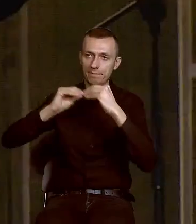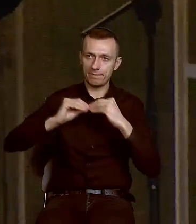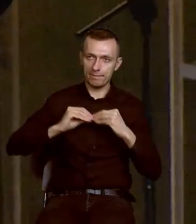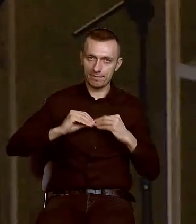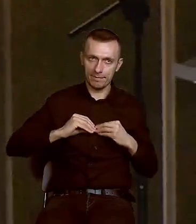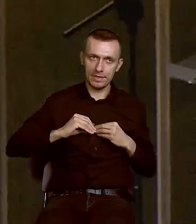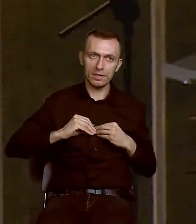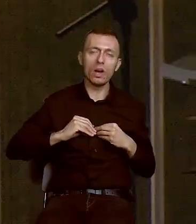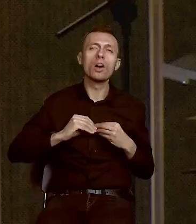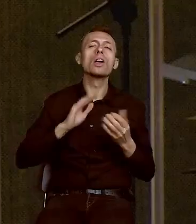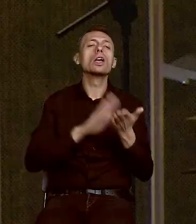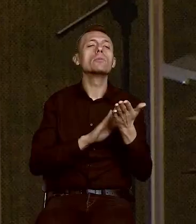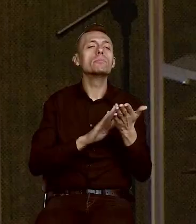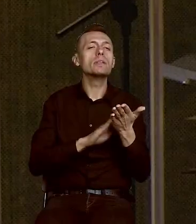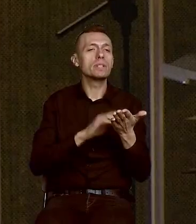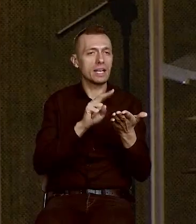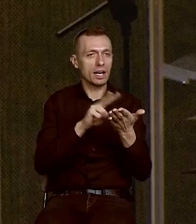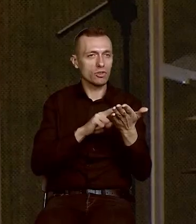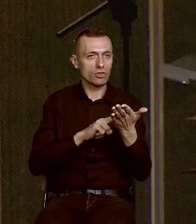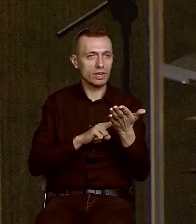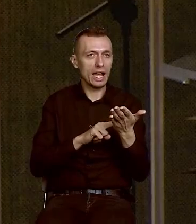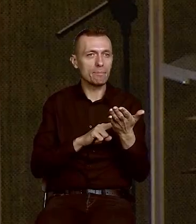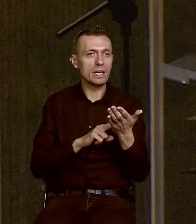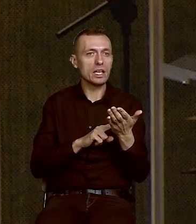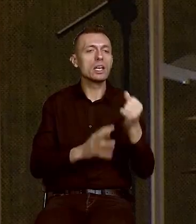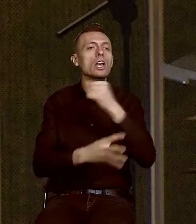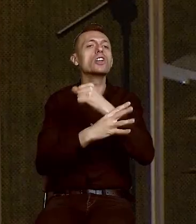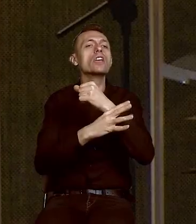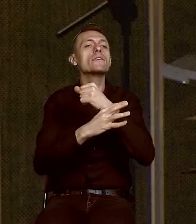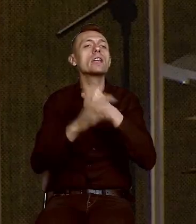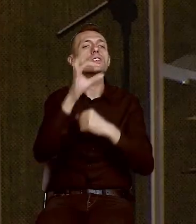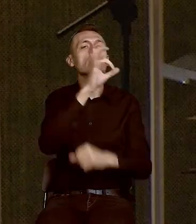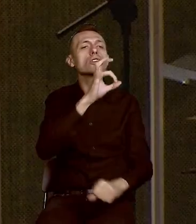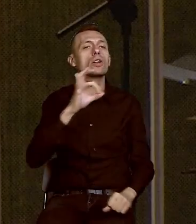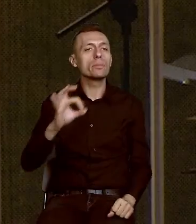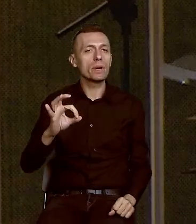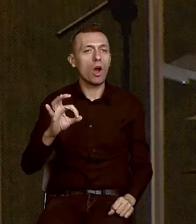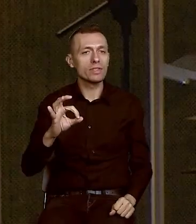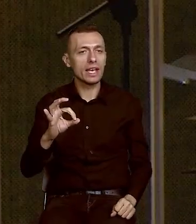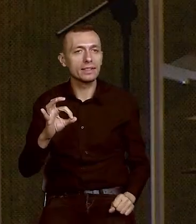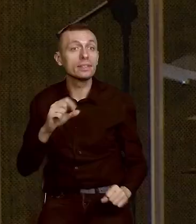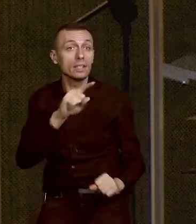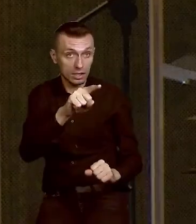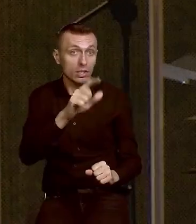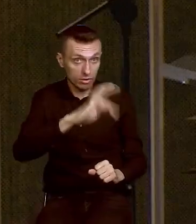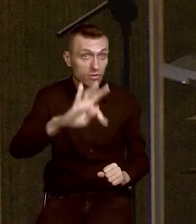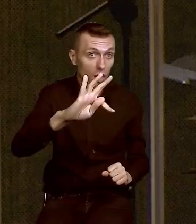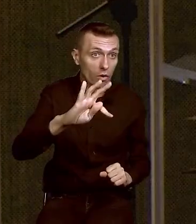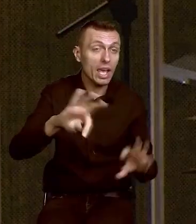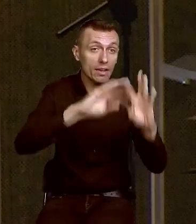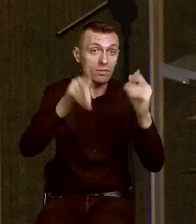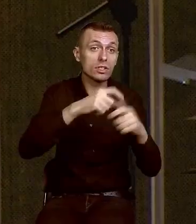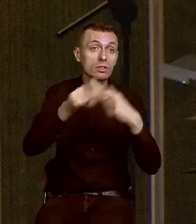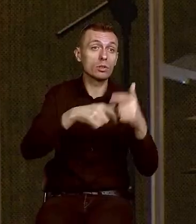konsumuj, ale z tych 10% nie będziesz konsumował. Ale dziesięcina, Panie Boże, to Stary